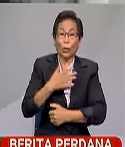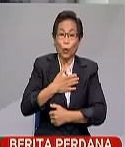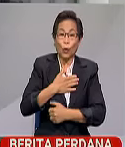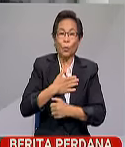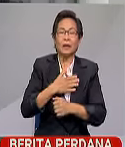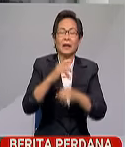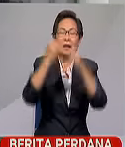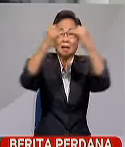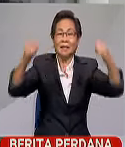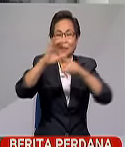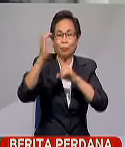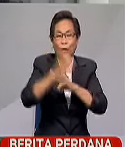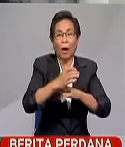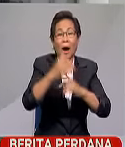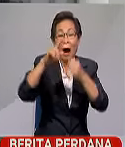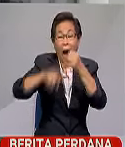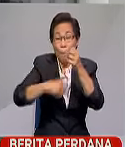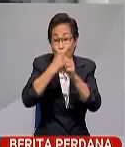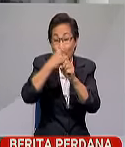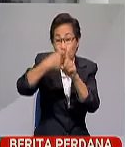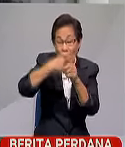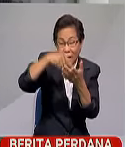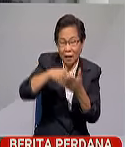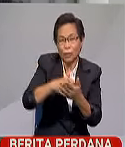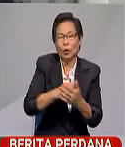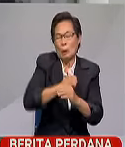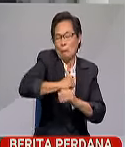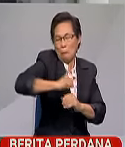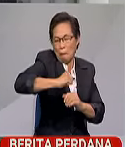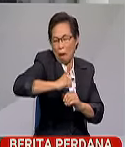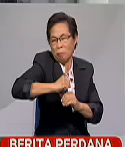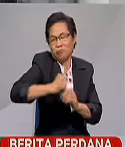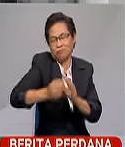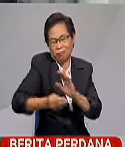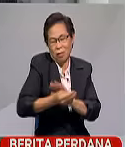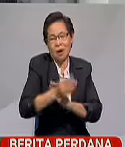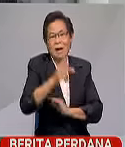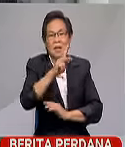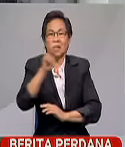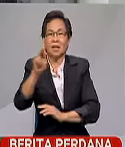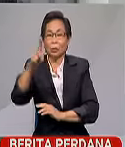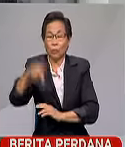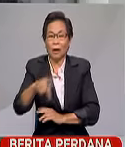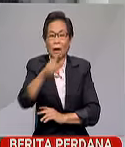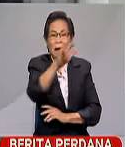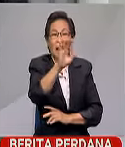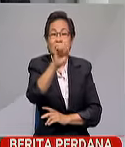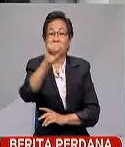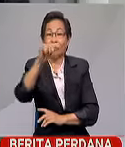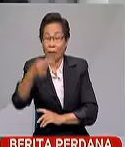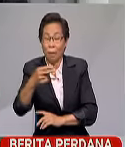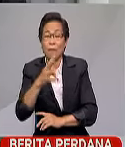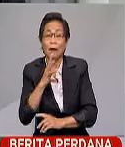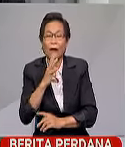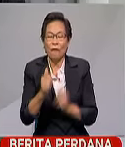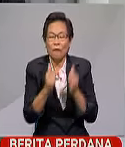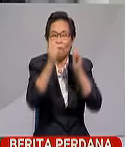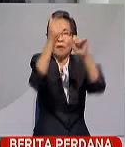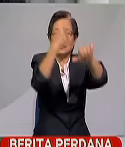ini bertujuan mendidik rakyat menentang gejala rasuah. Ketua Pesuruhjayanya Latifah Koyan berkata, ini julung